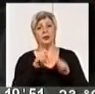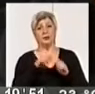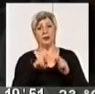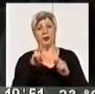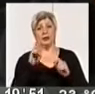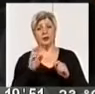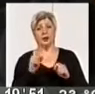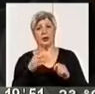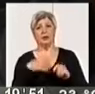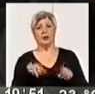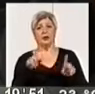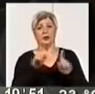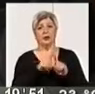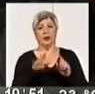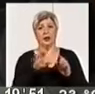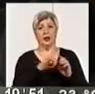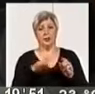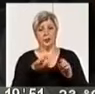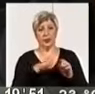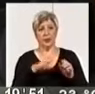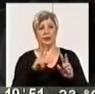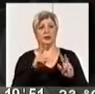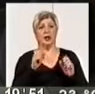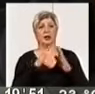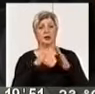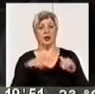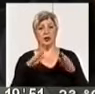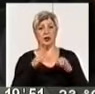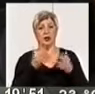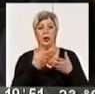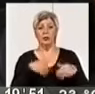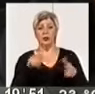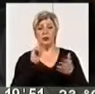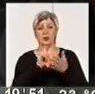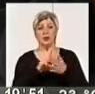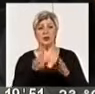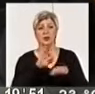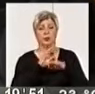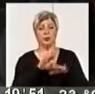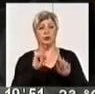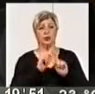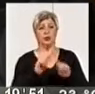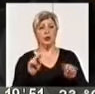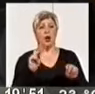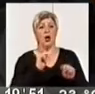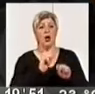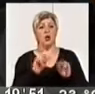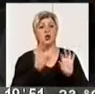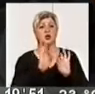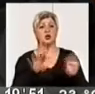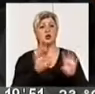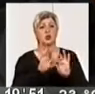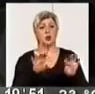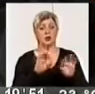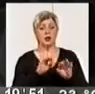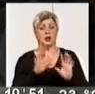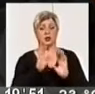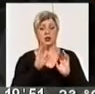таких объектов, как детские оздоровительные лагеря, мы обязательно проводим инструктаж с обслуживающим персоналом, рассказываем им о